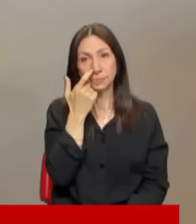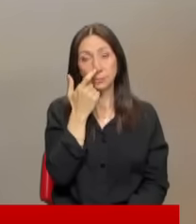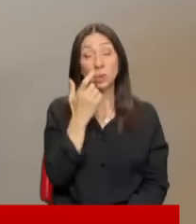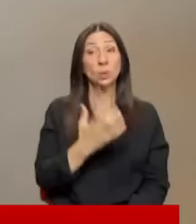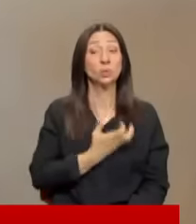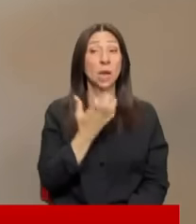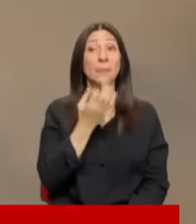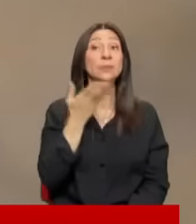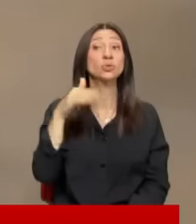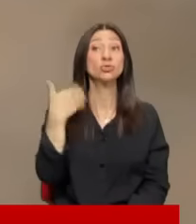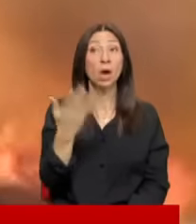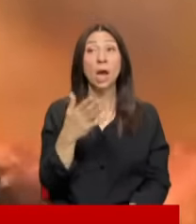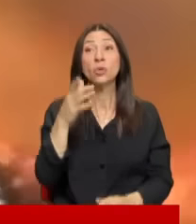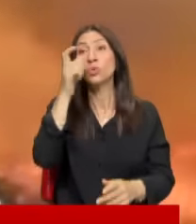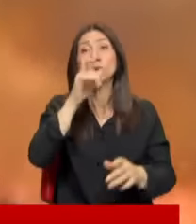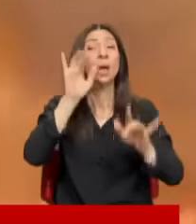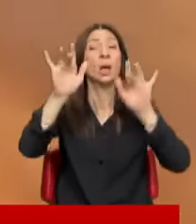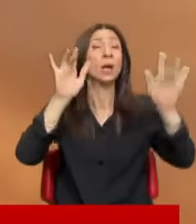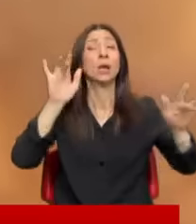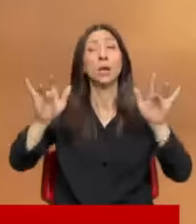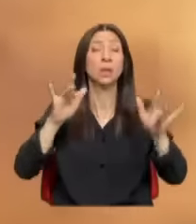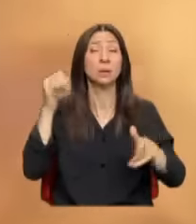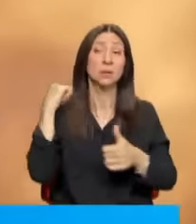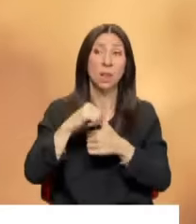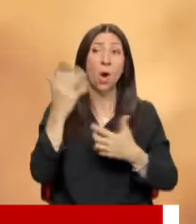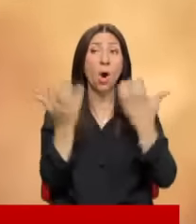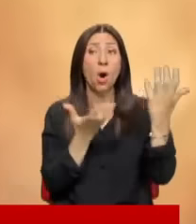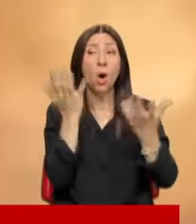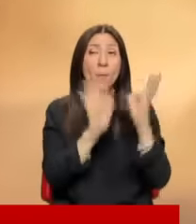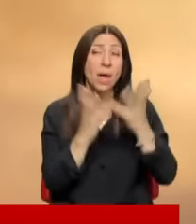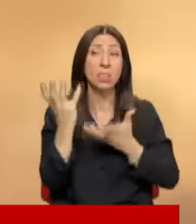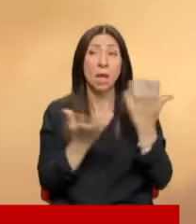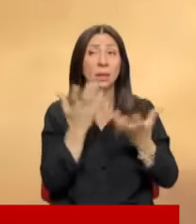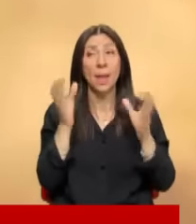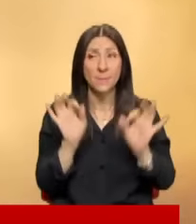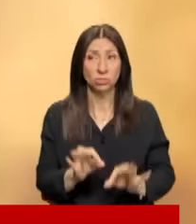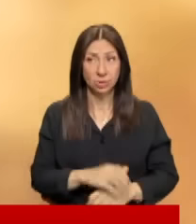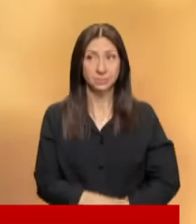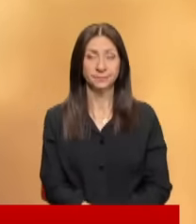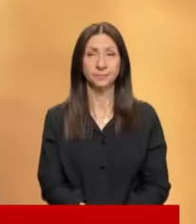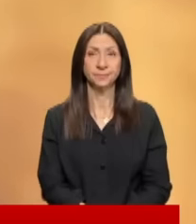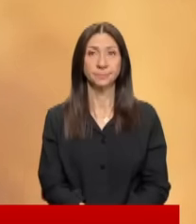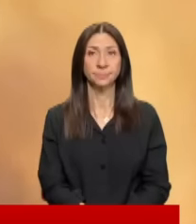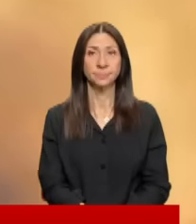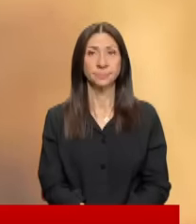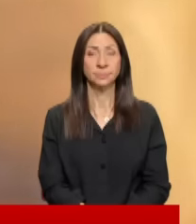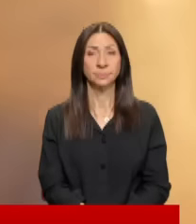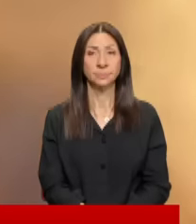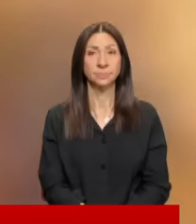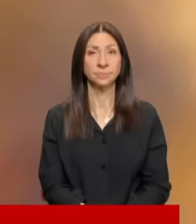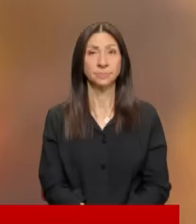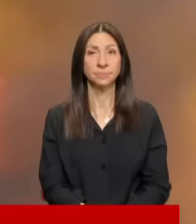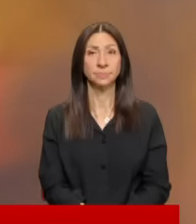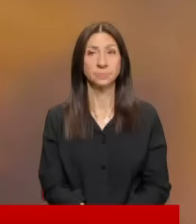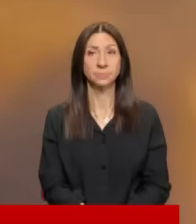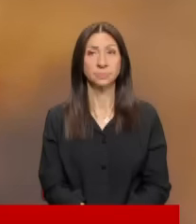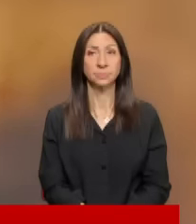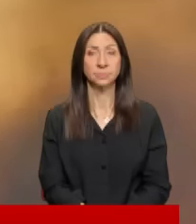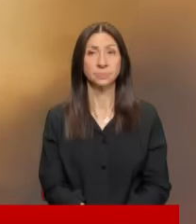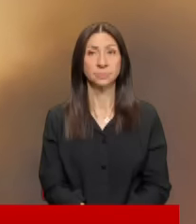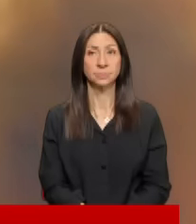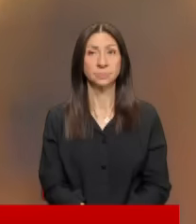Acı haberin sonrasında yurdun birçok noktasında daha orman yangınları çıktı. Abi baksana şimdi. Belki 50 metre